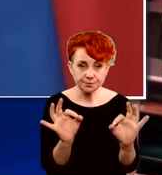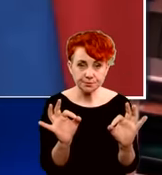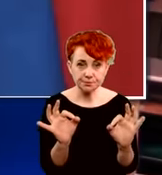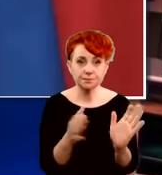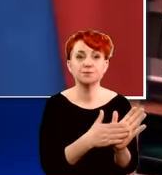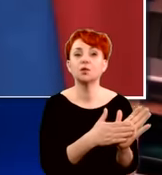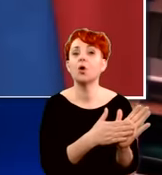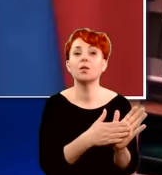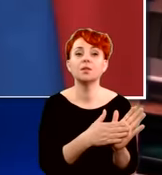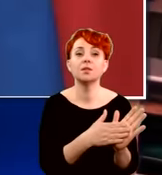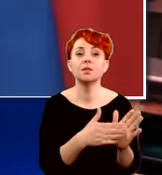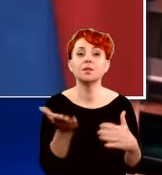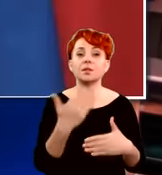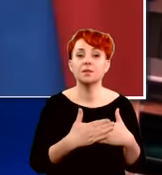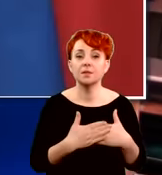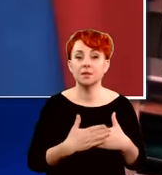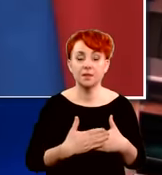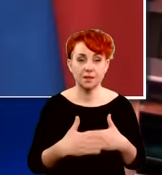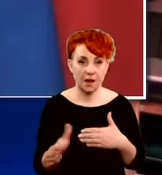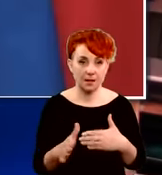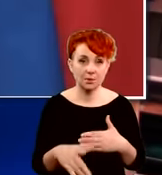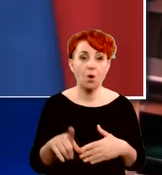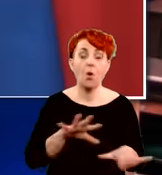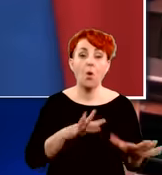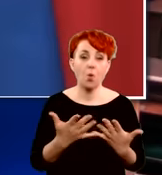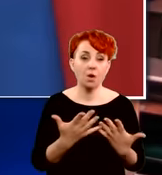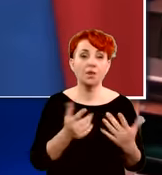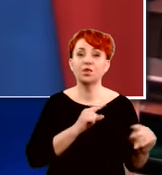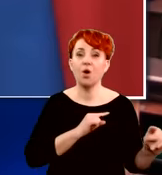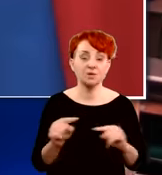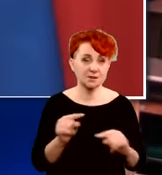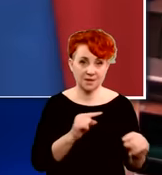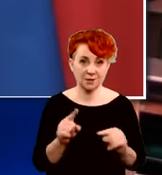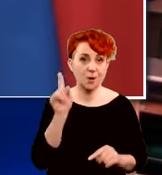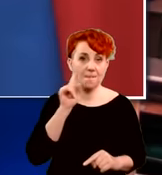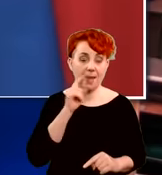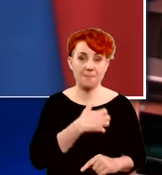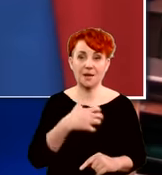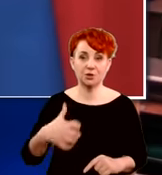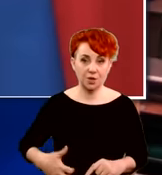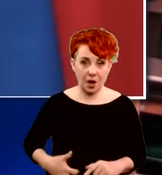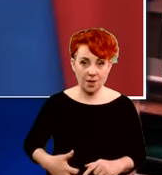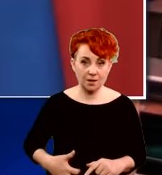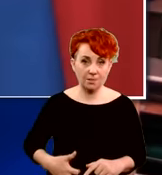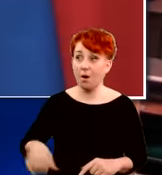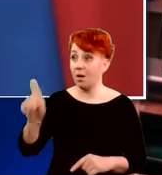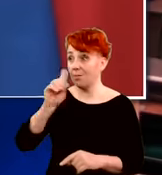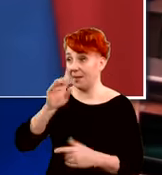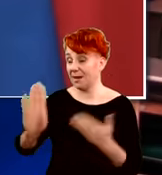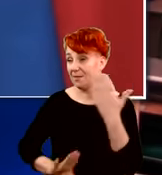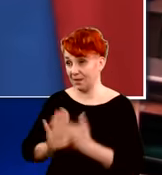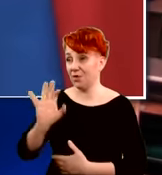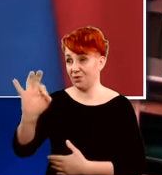tą drogą. To oznacza, że pan marszałek, rozumiem, bo tu pan no, reprezentuje partię pana marszałka